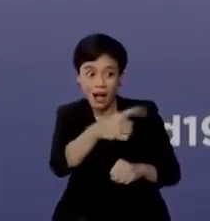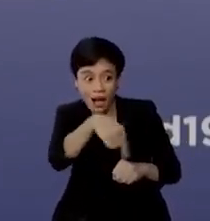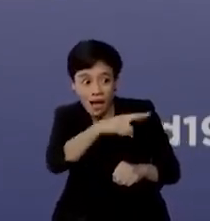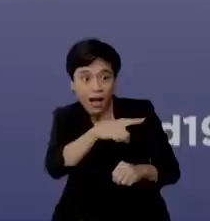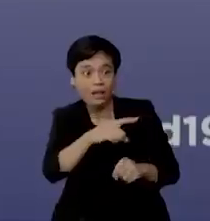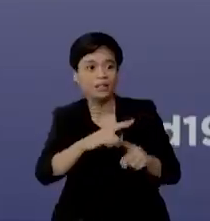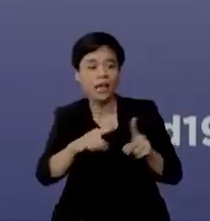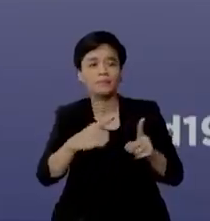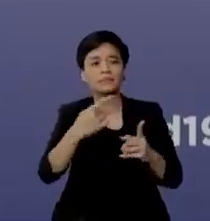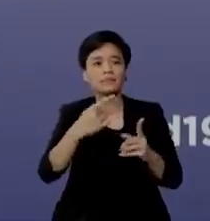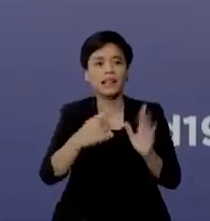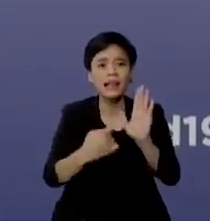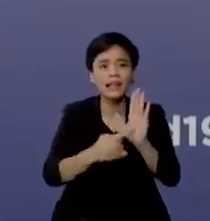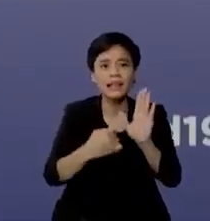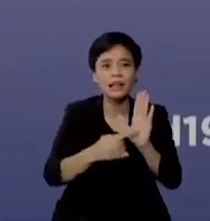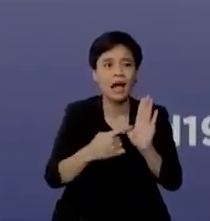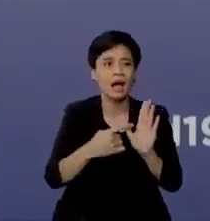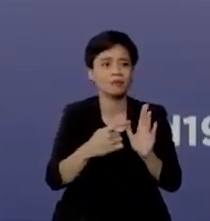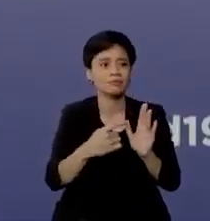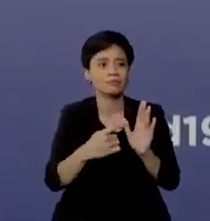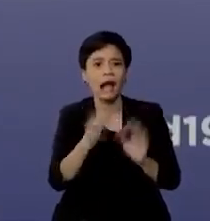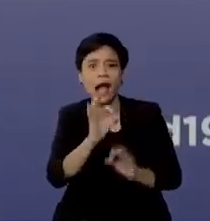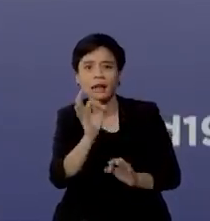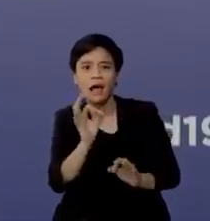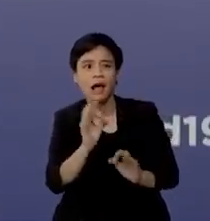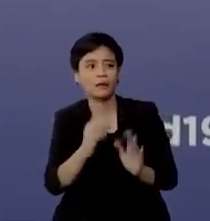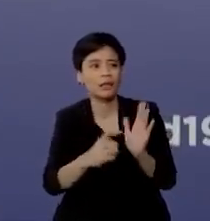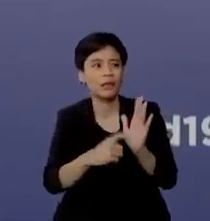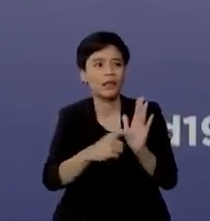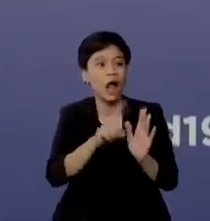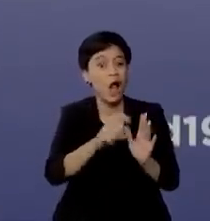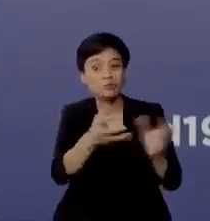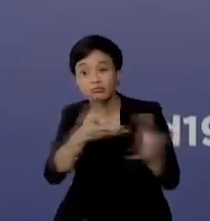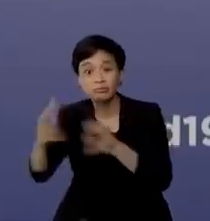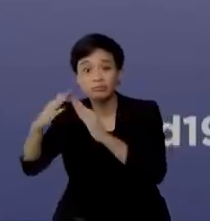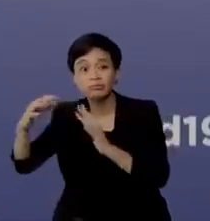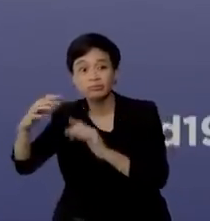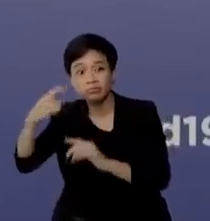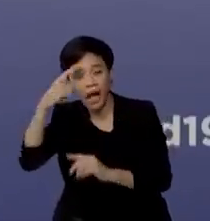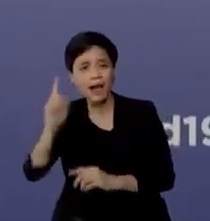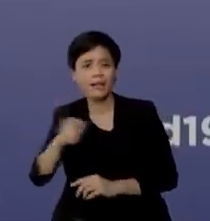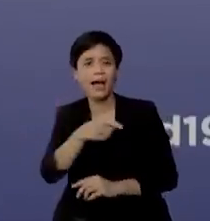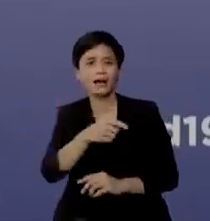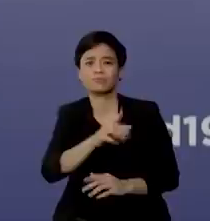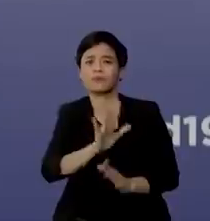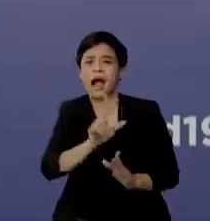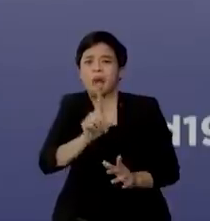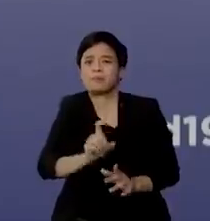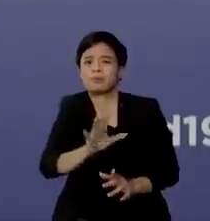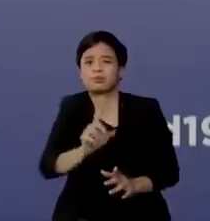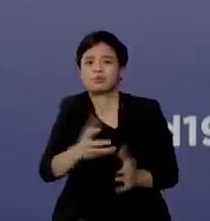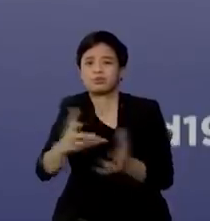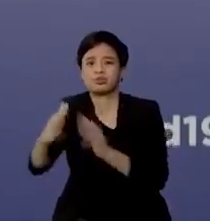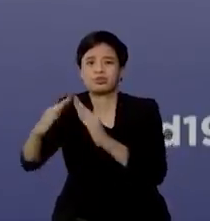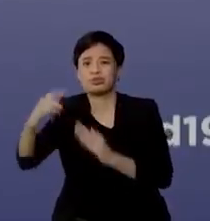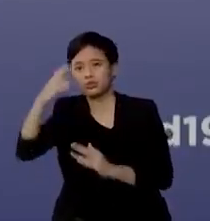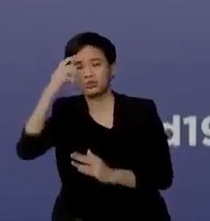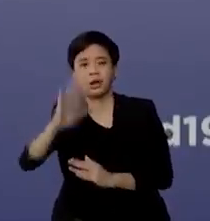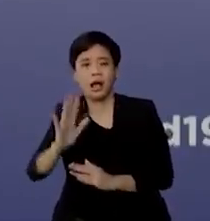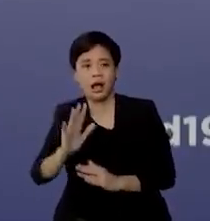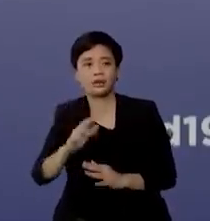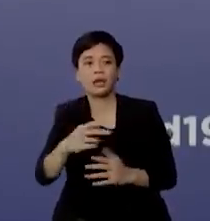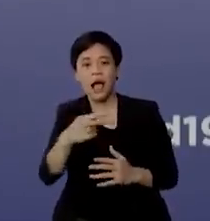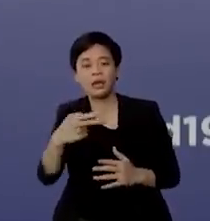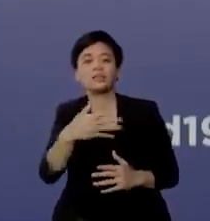disertai dengan gejala klinis yang diindikasikan untuk kita rawat sehingga kita akan memberikan saran untuk melaksanakan